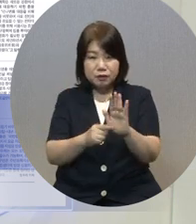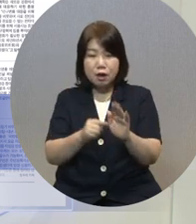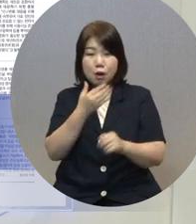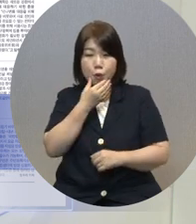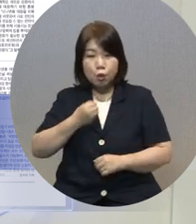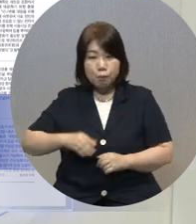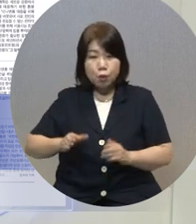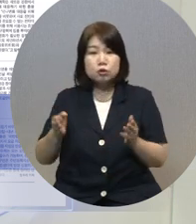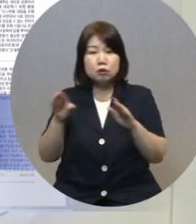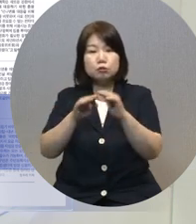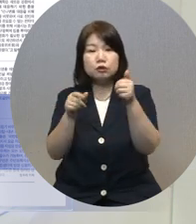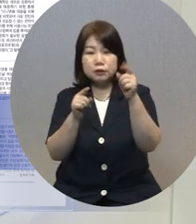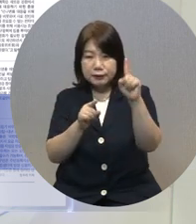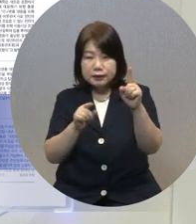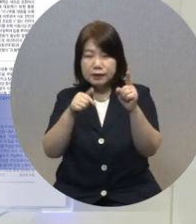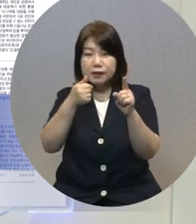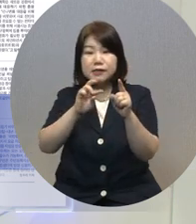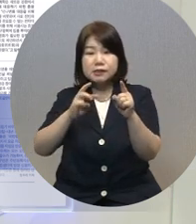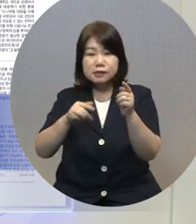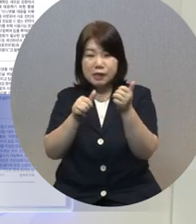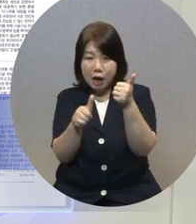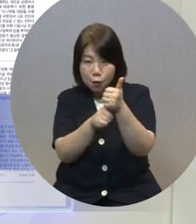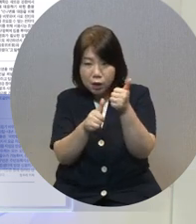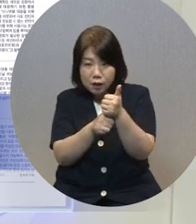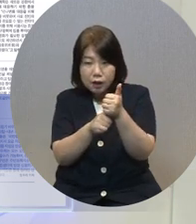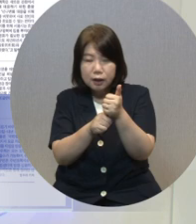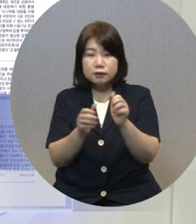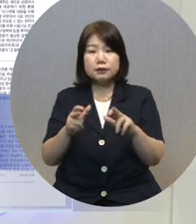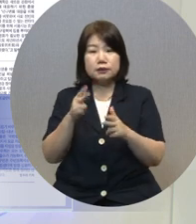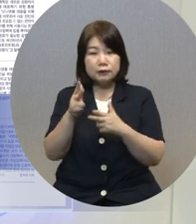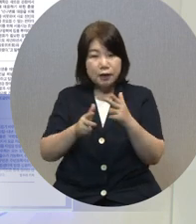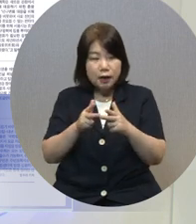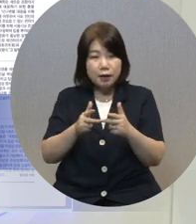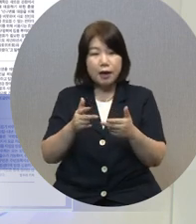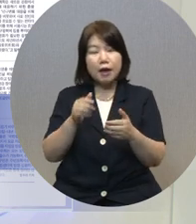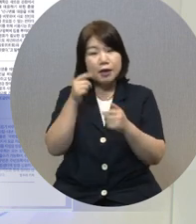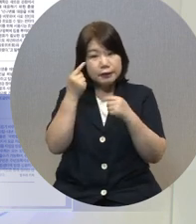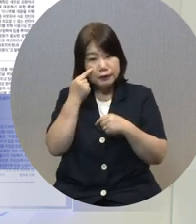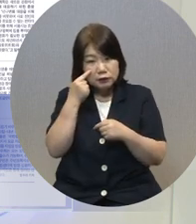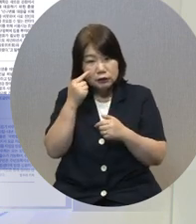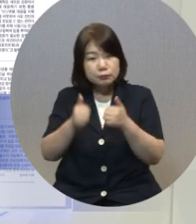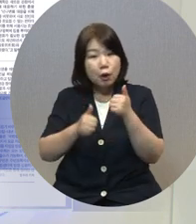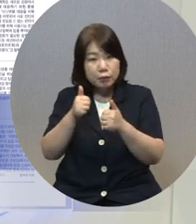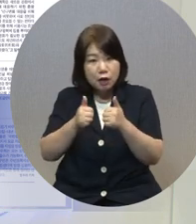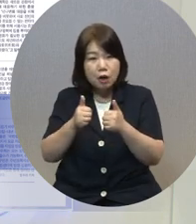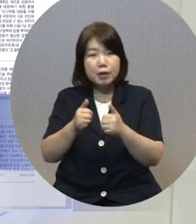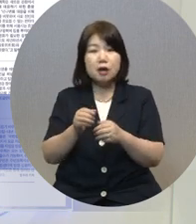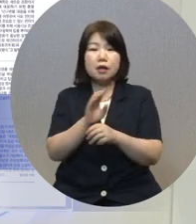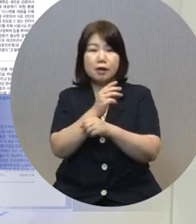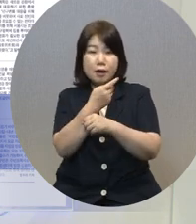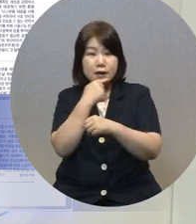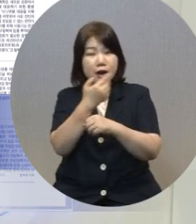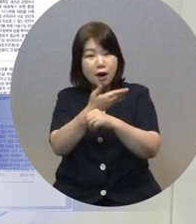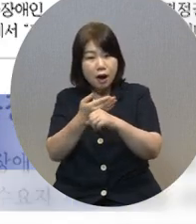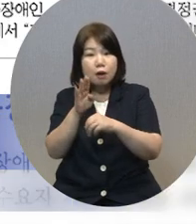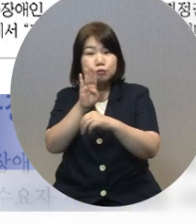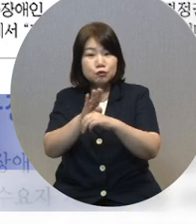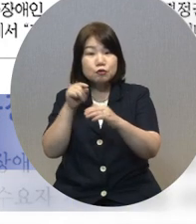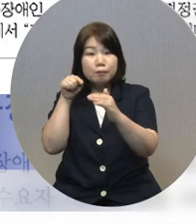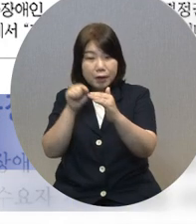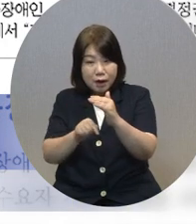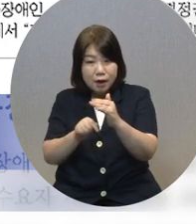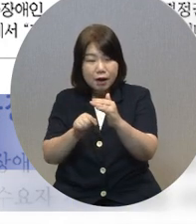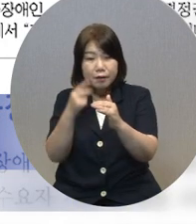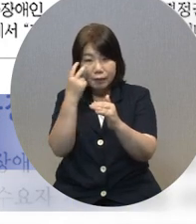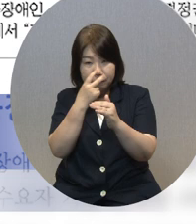2기 1차관이 장애인 개인 예산제 시범 사업이 이어지고 있는 서울 강북구에 방문했다는 소식입니다